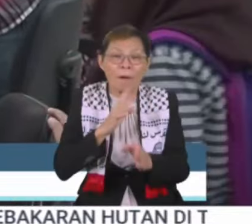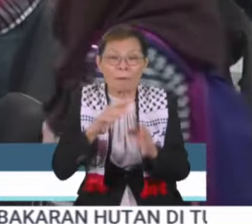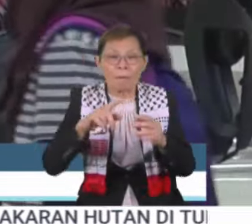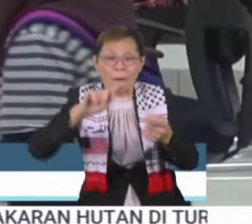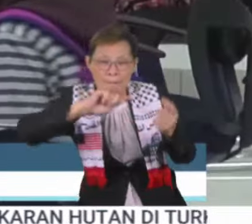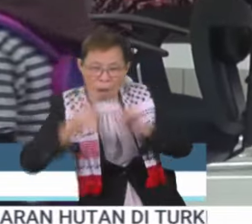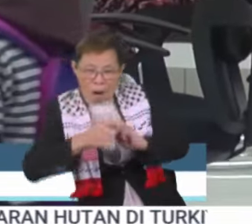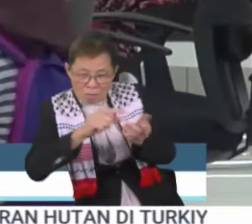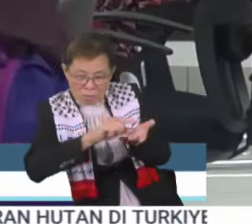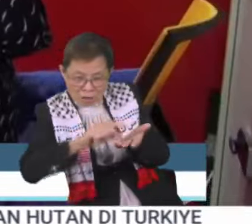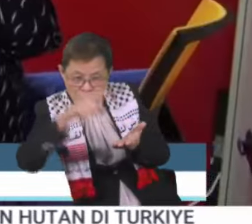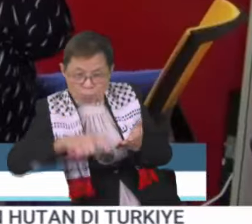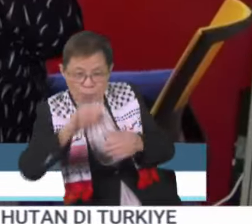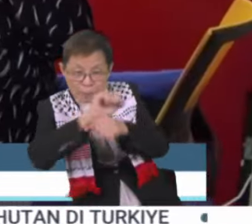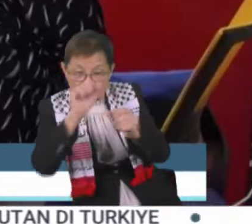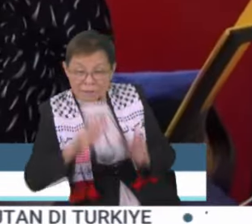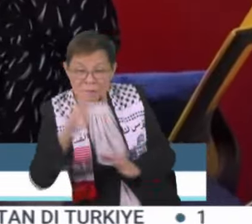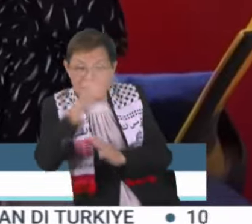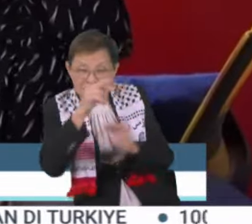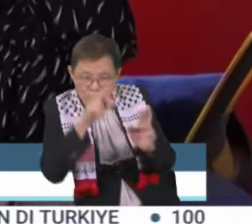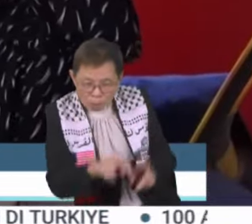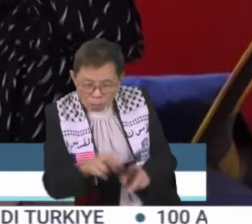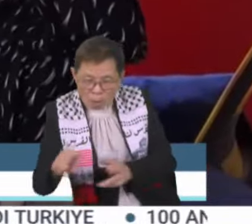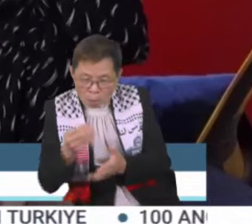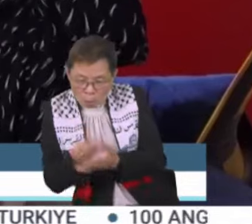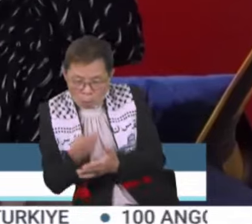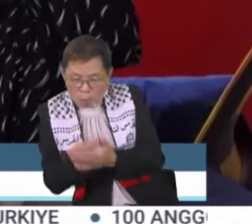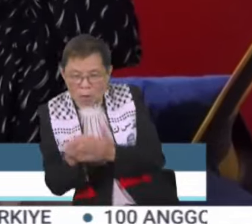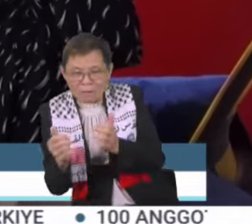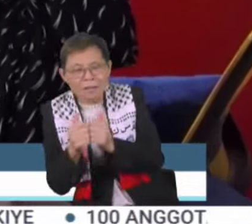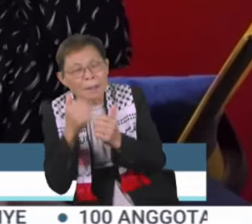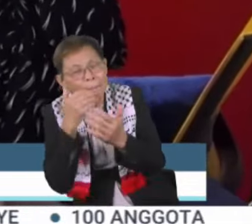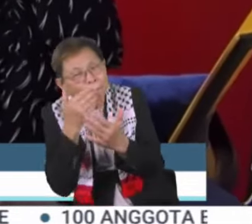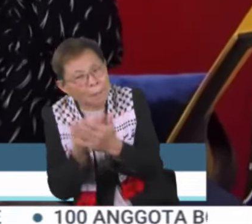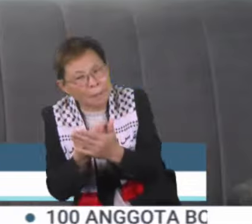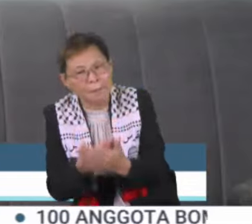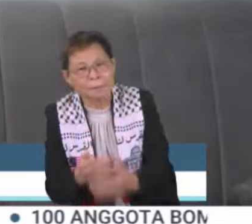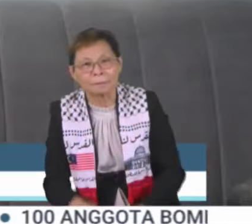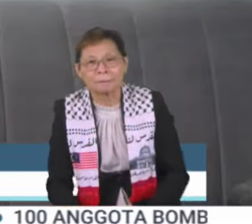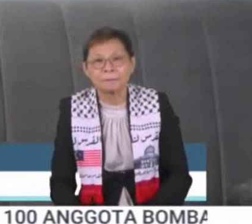pelarasan itu memerlukan penjawat awam merancang kewangan dengan baik.